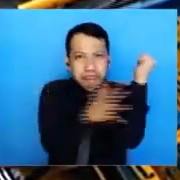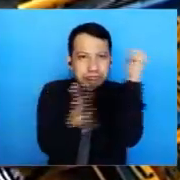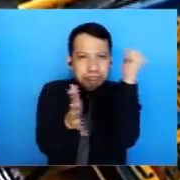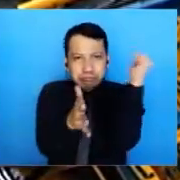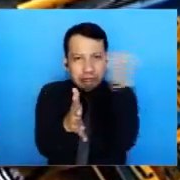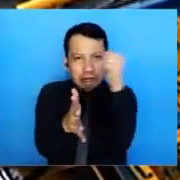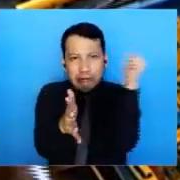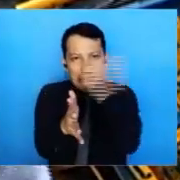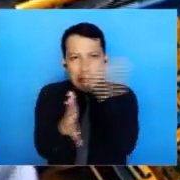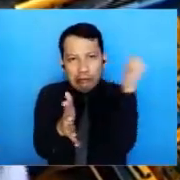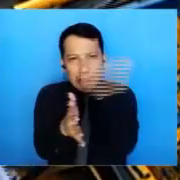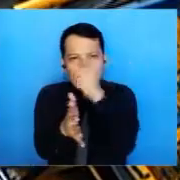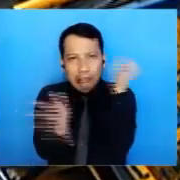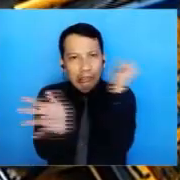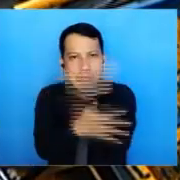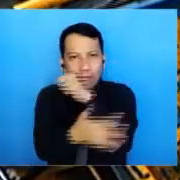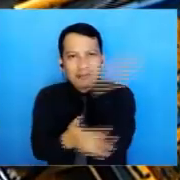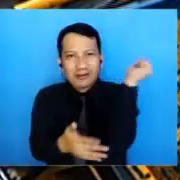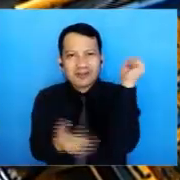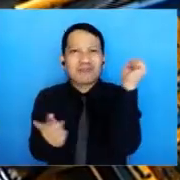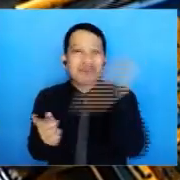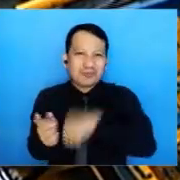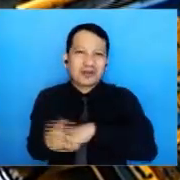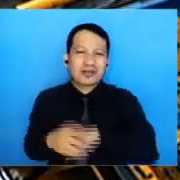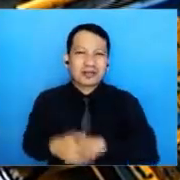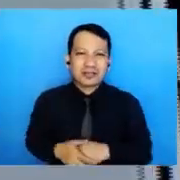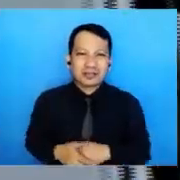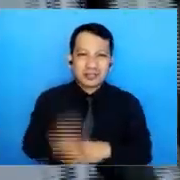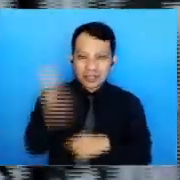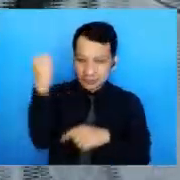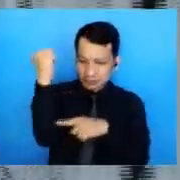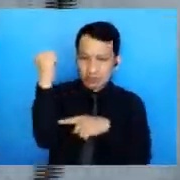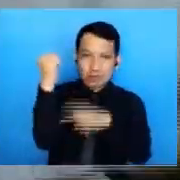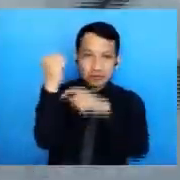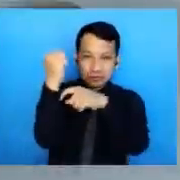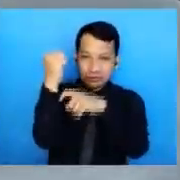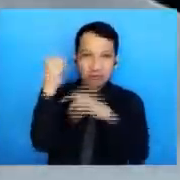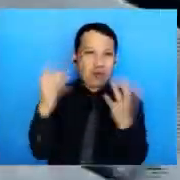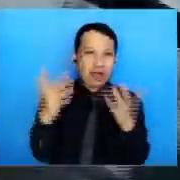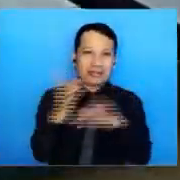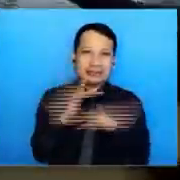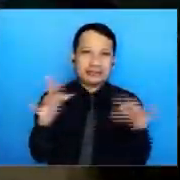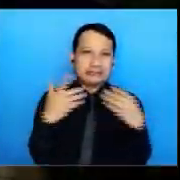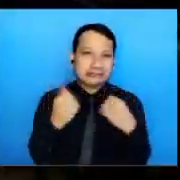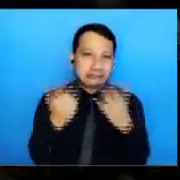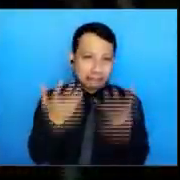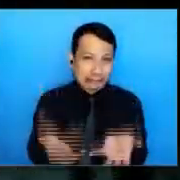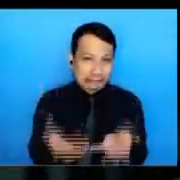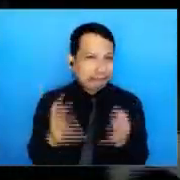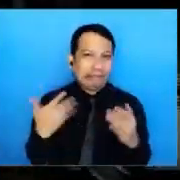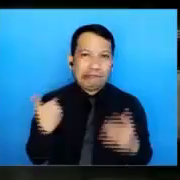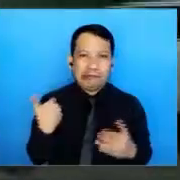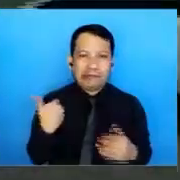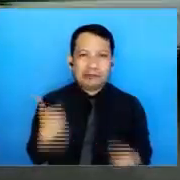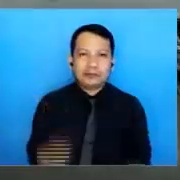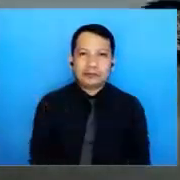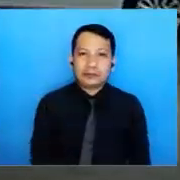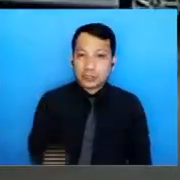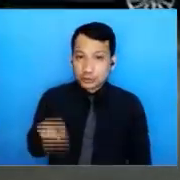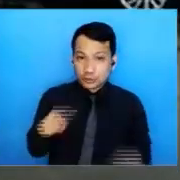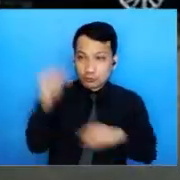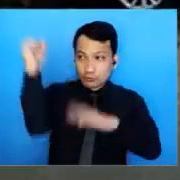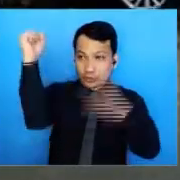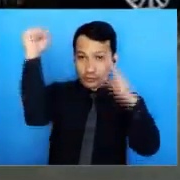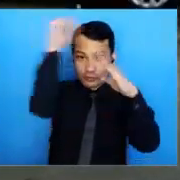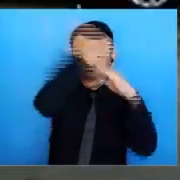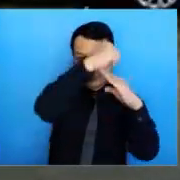hangin. Yung poste wala na pong laman. Kumalso naman ang isa sa mga poste sa isang bahay kaya hindi na damay ang